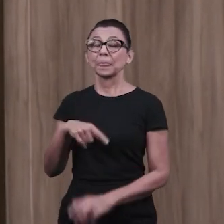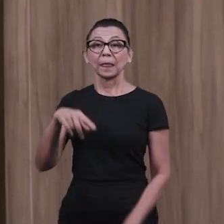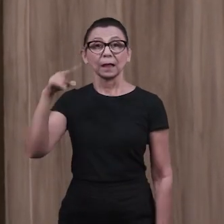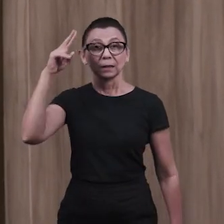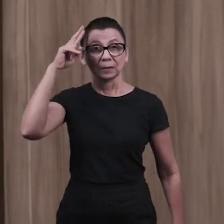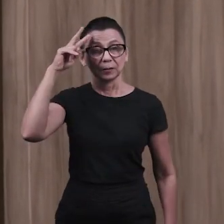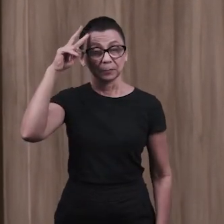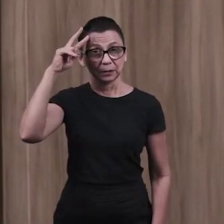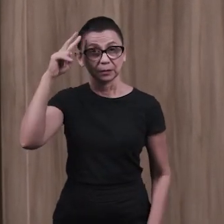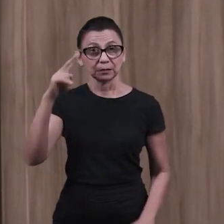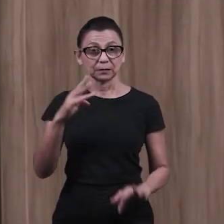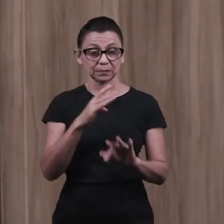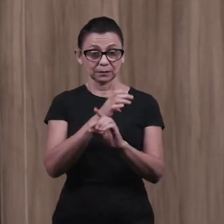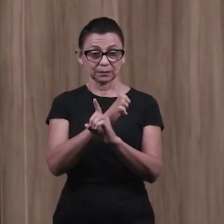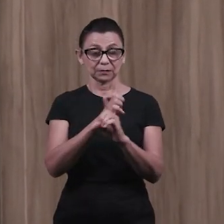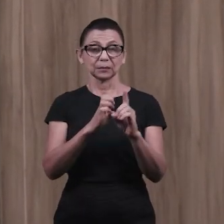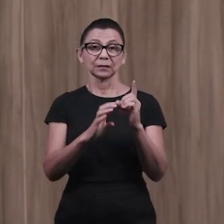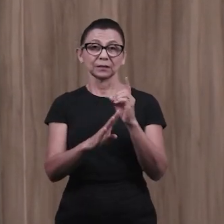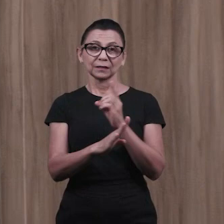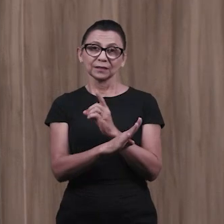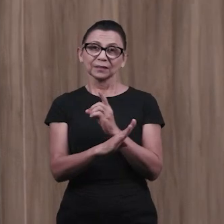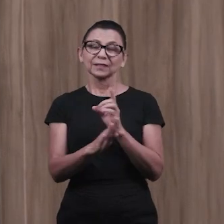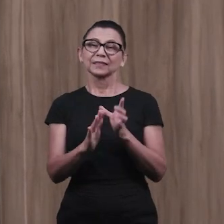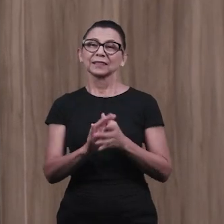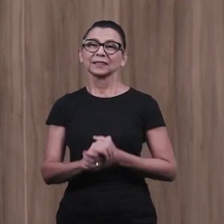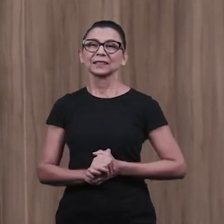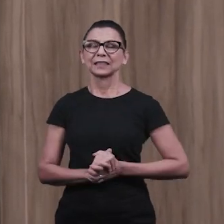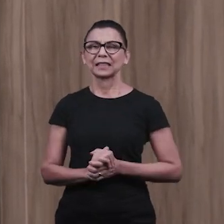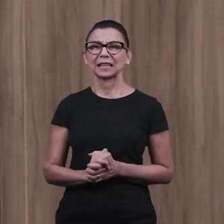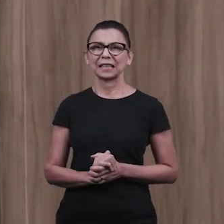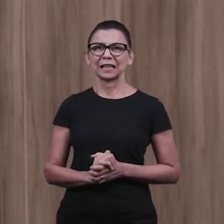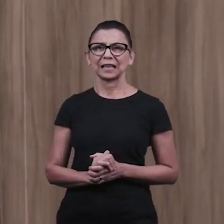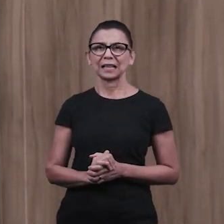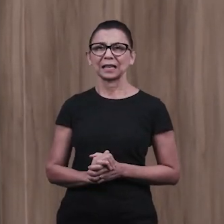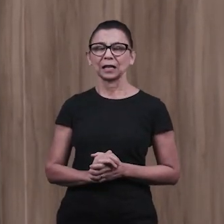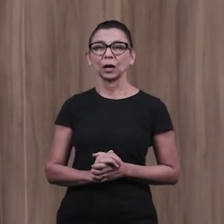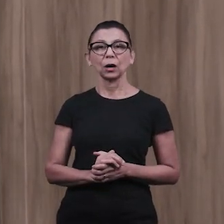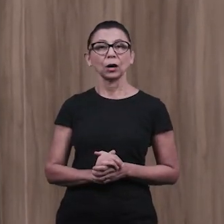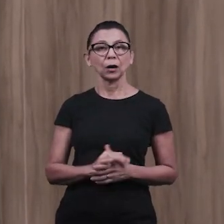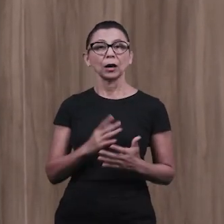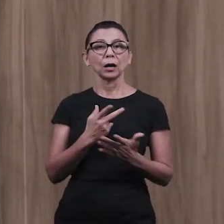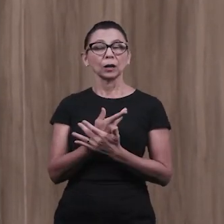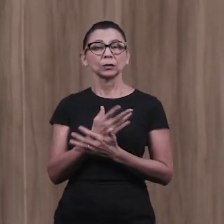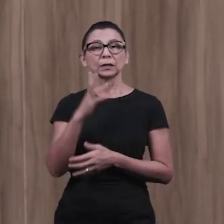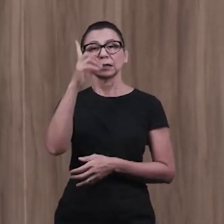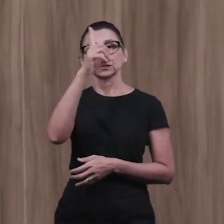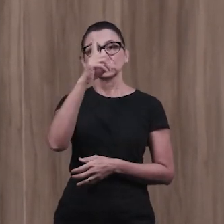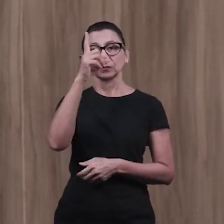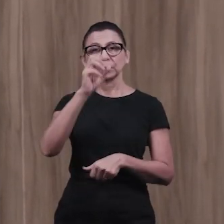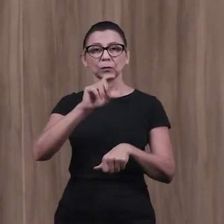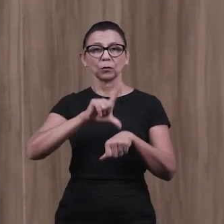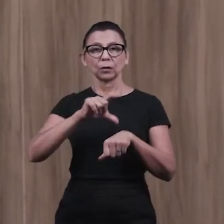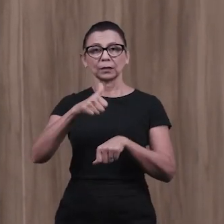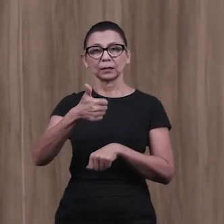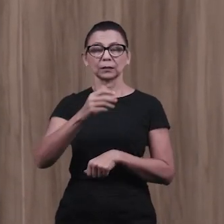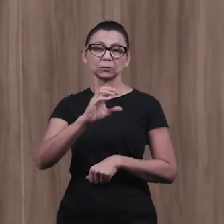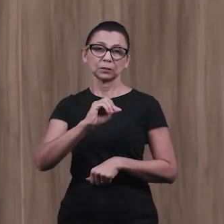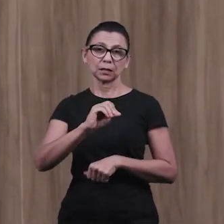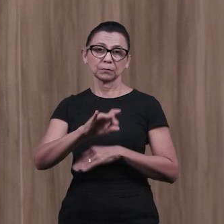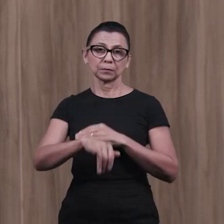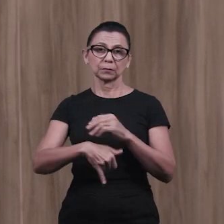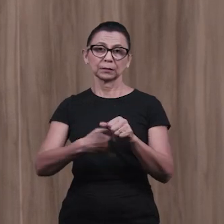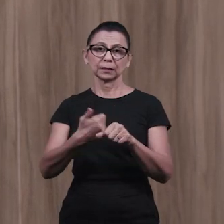biblique dominicale est transmise tous les dimanches à 10 heures du matin par le canal officiel